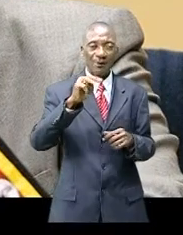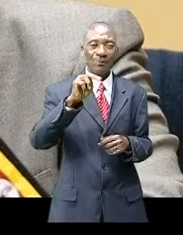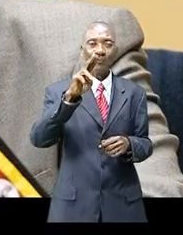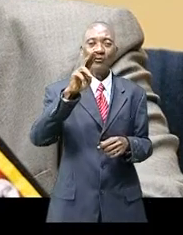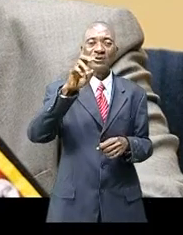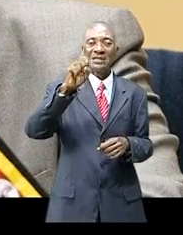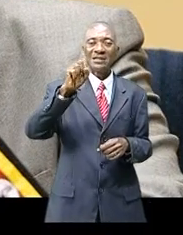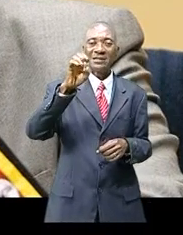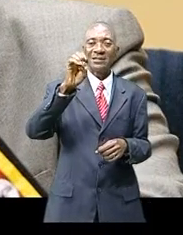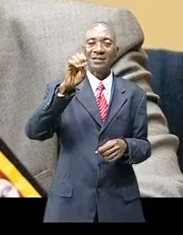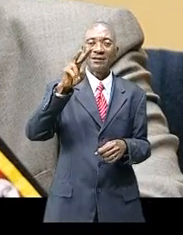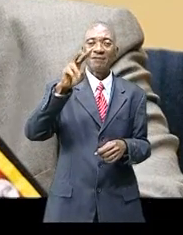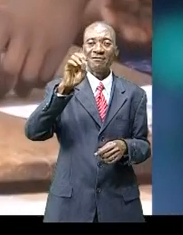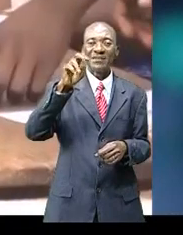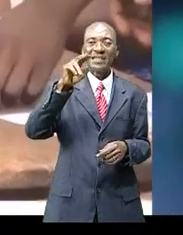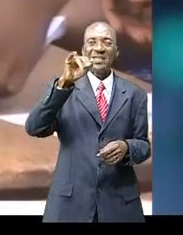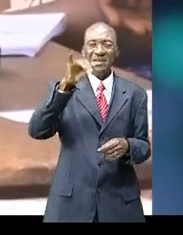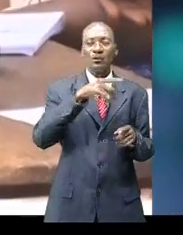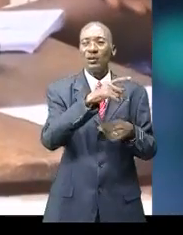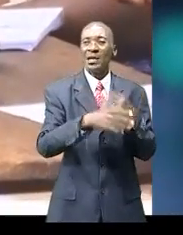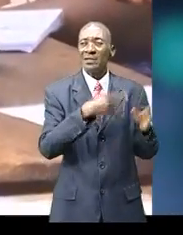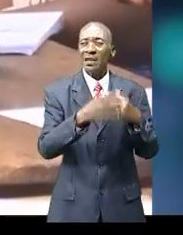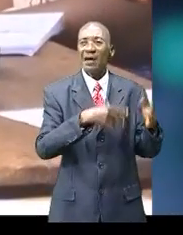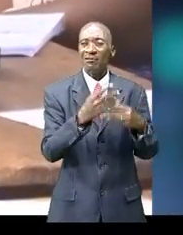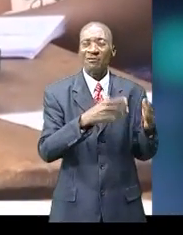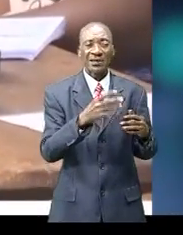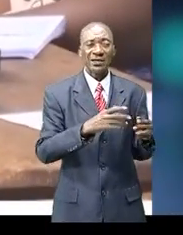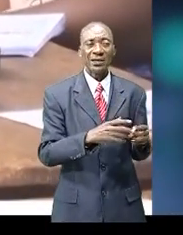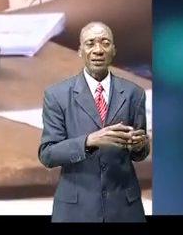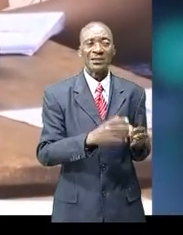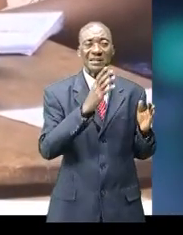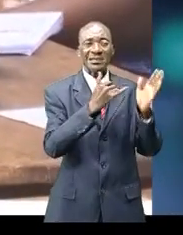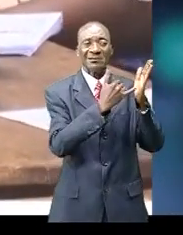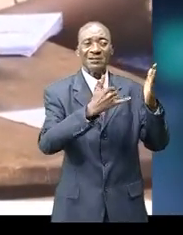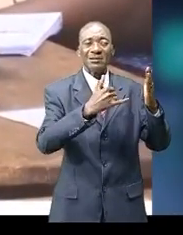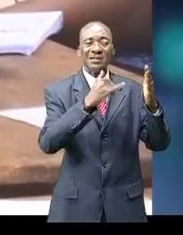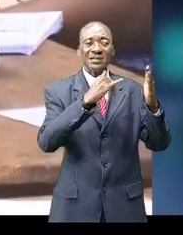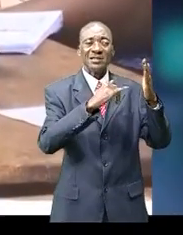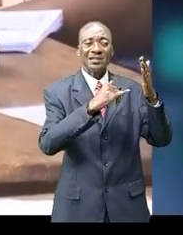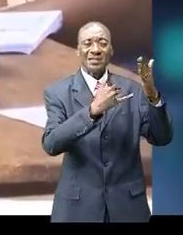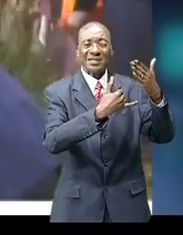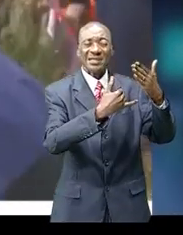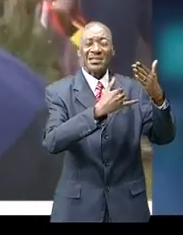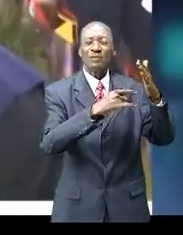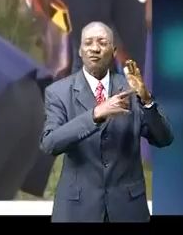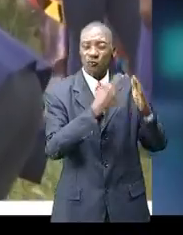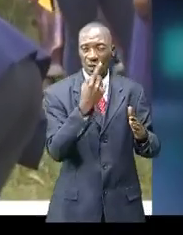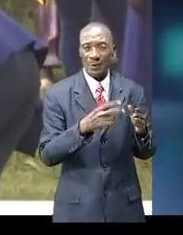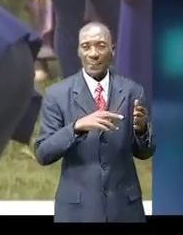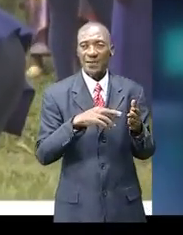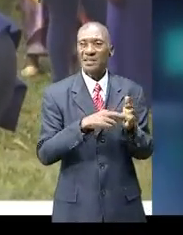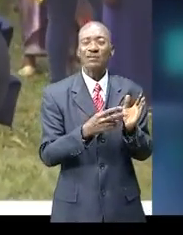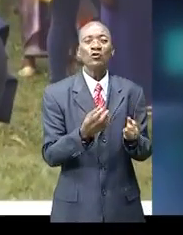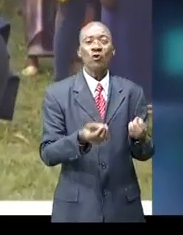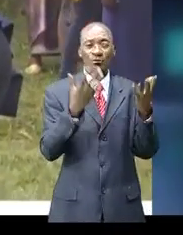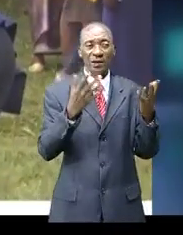frange des administrés à propos de la stabilité de l'État ougandais qu'il a su imprimer avec abnégation, bien que